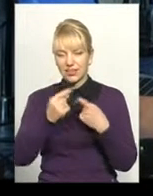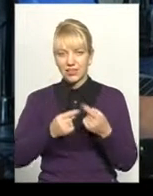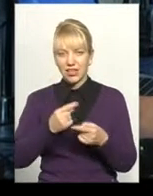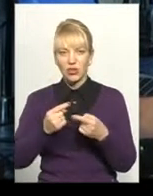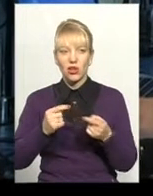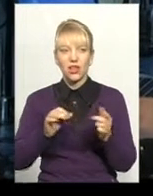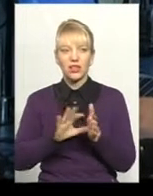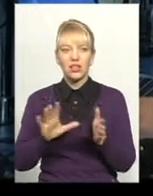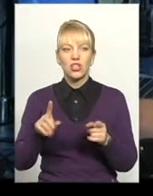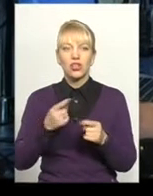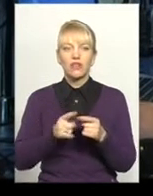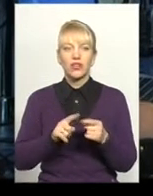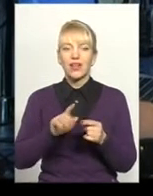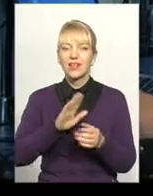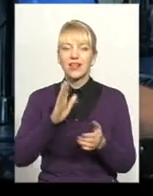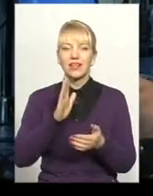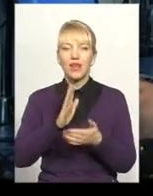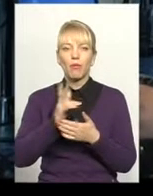не є постійною,